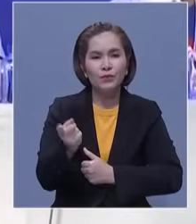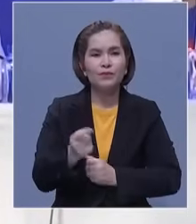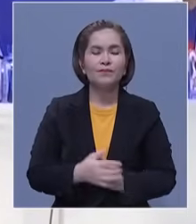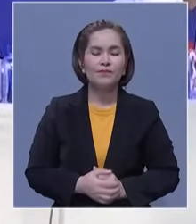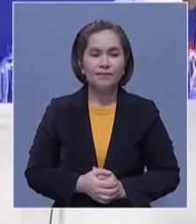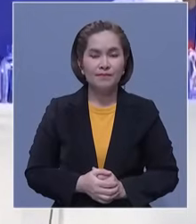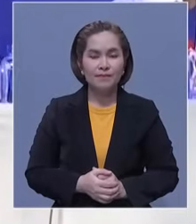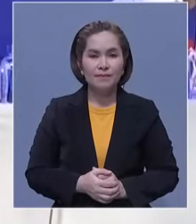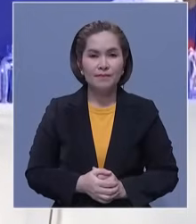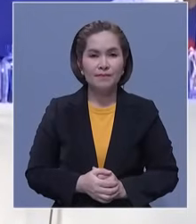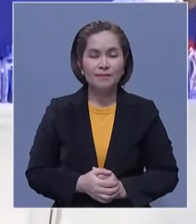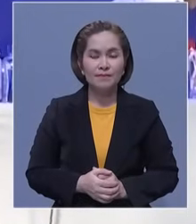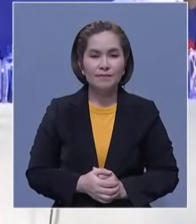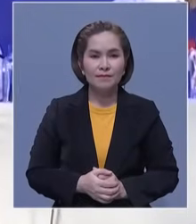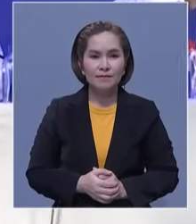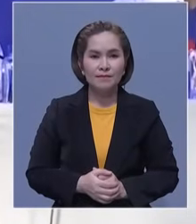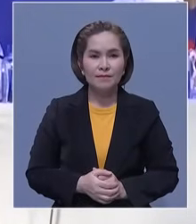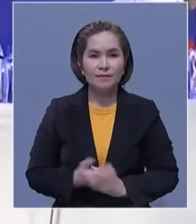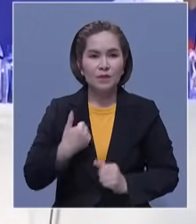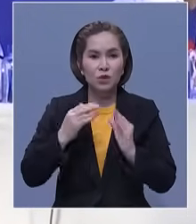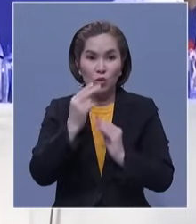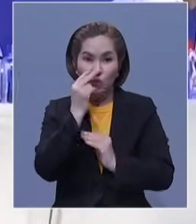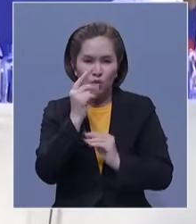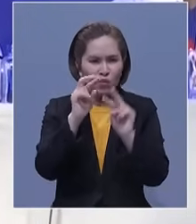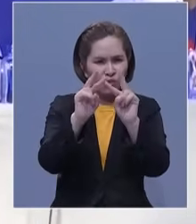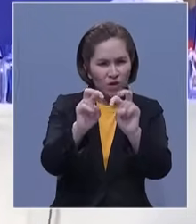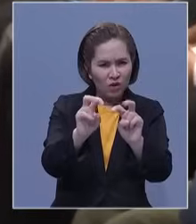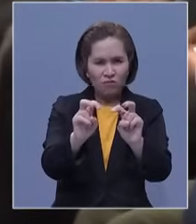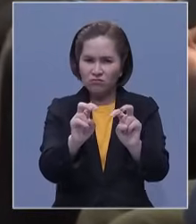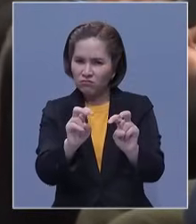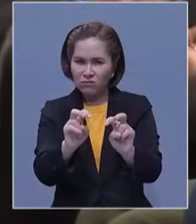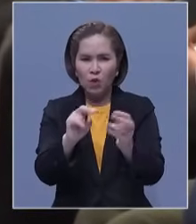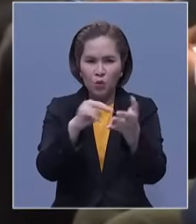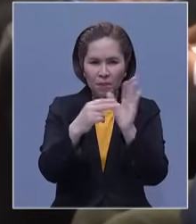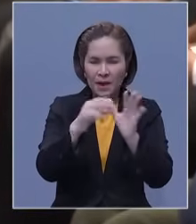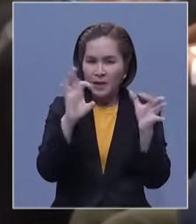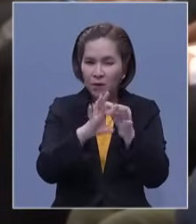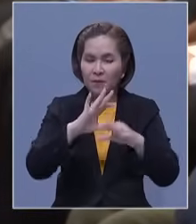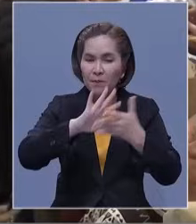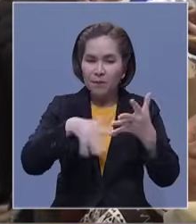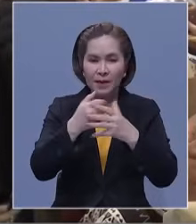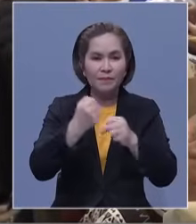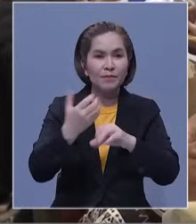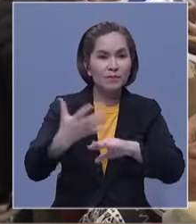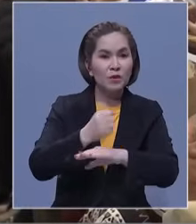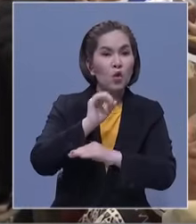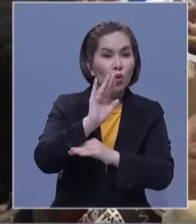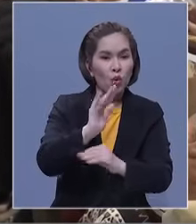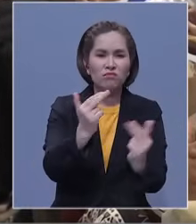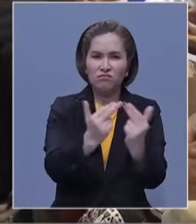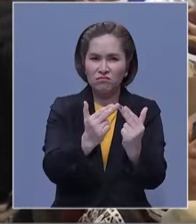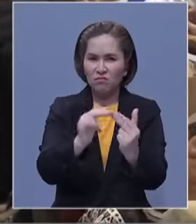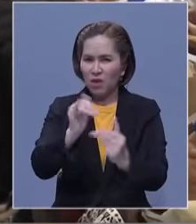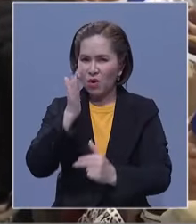เดิมนะคะ แต่แม่ก็มีคนวิเคราะห์กันว่าเออหรือว่าการทำการเมืองในสไตล์ของรวมไทยสร้างชาติจะเปลี่ยน